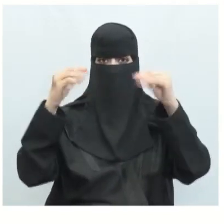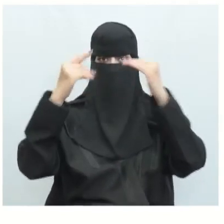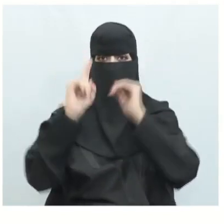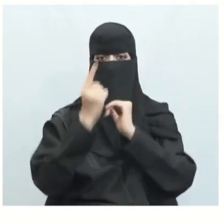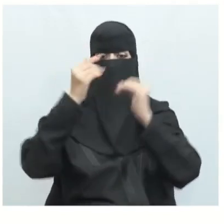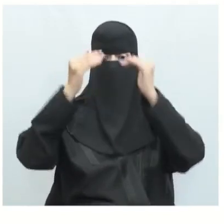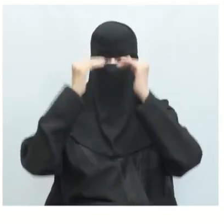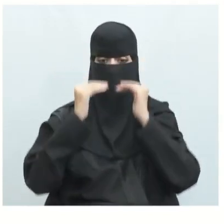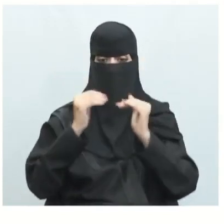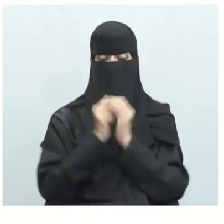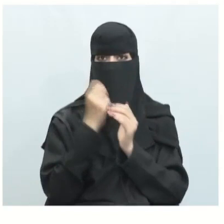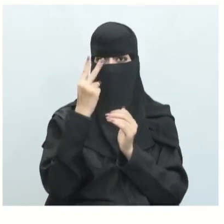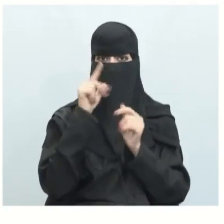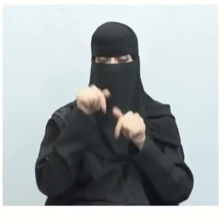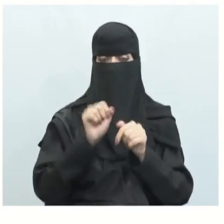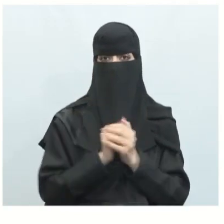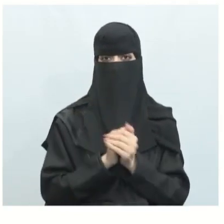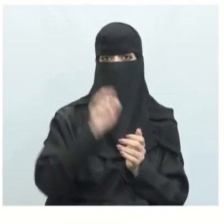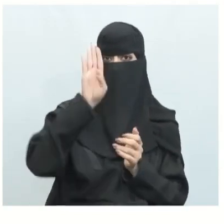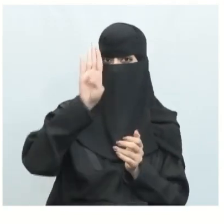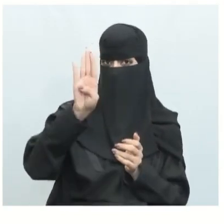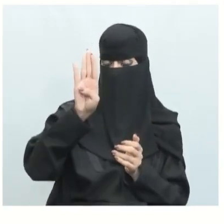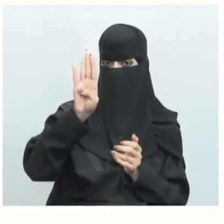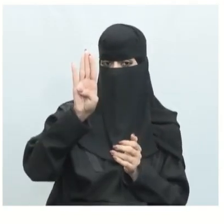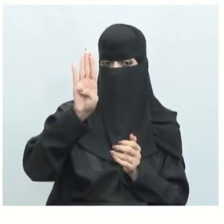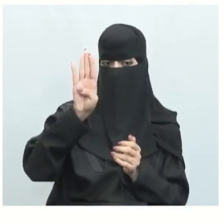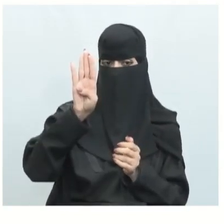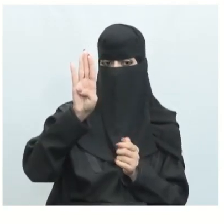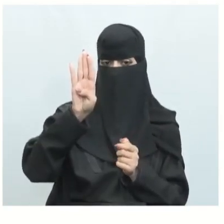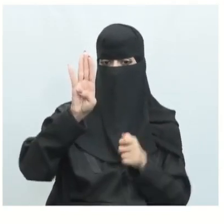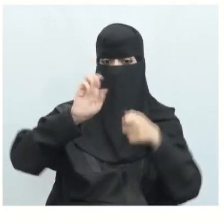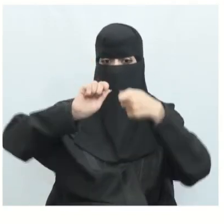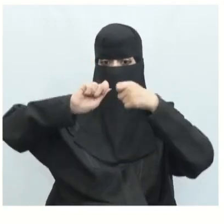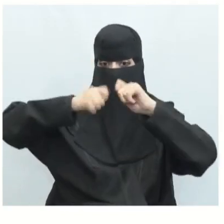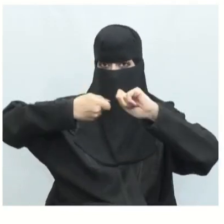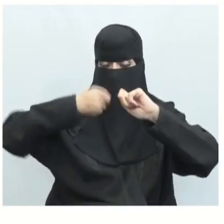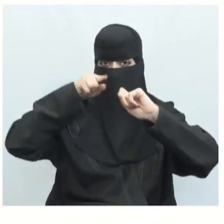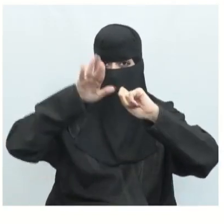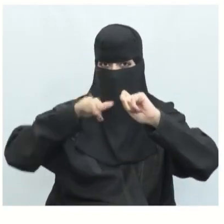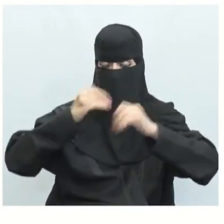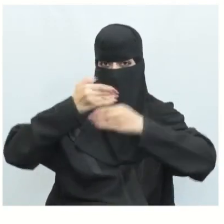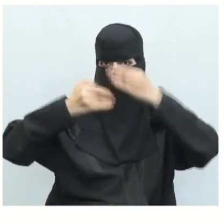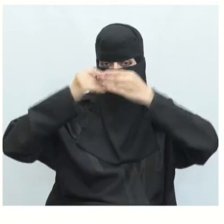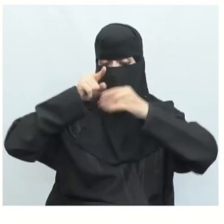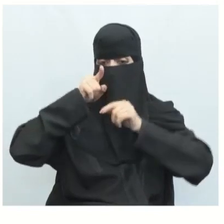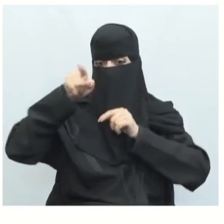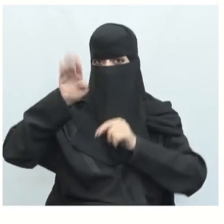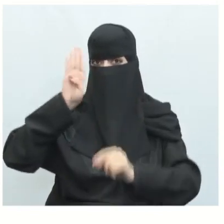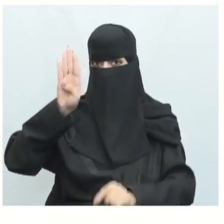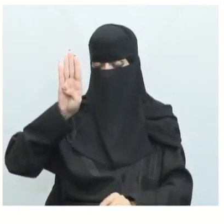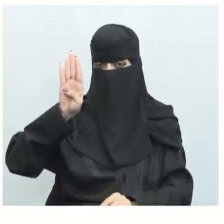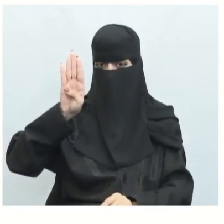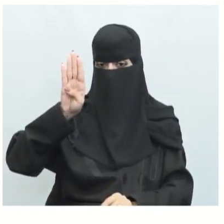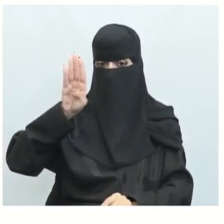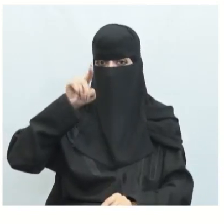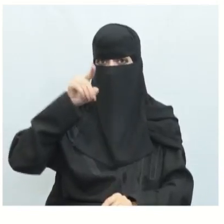الى السطر الثاني البي الان وضعنا ان العقده التي سننشئ هي البي